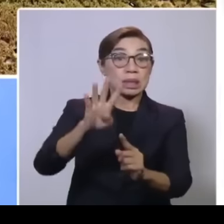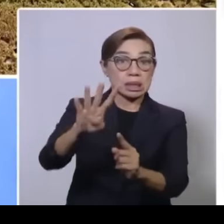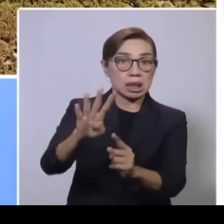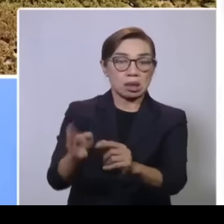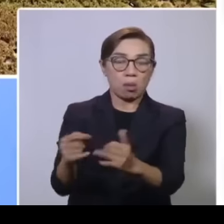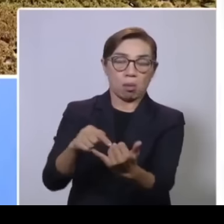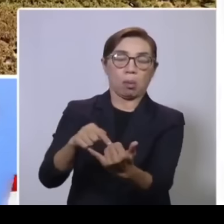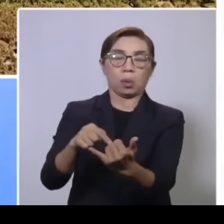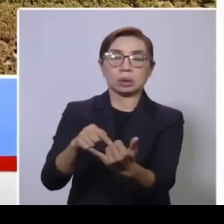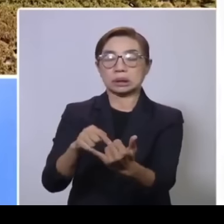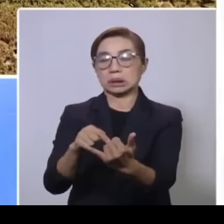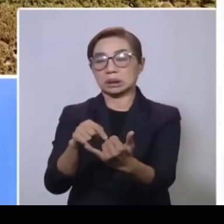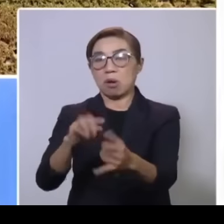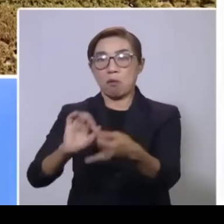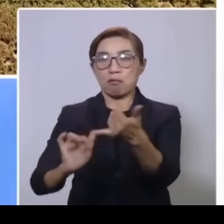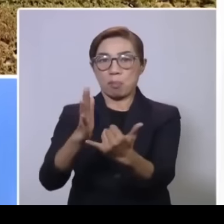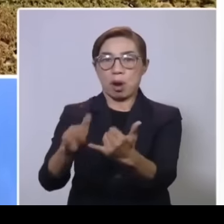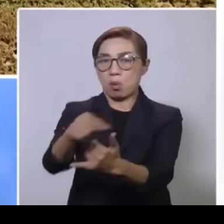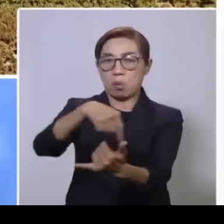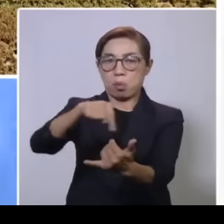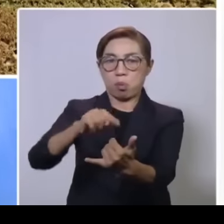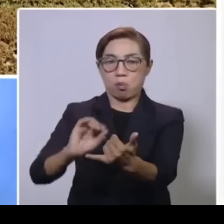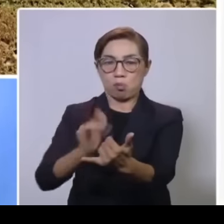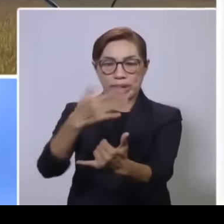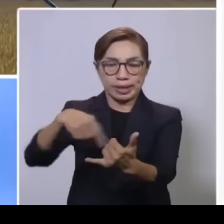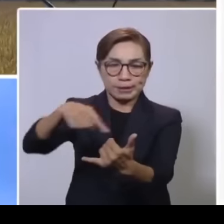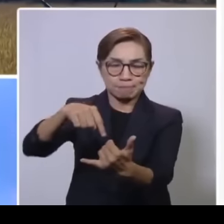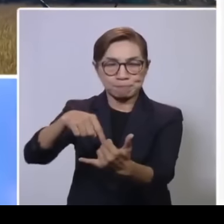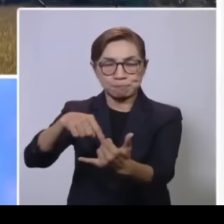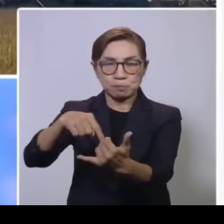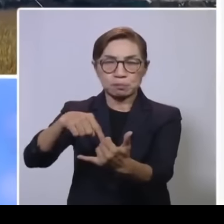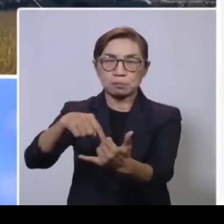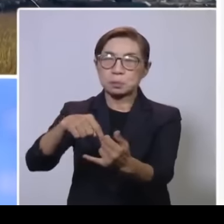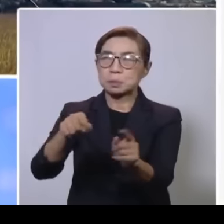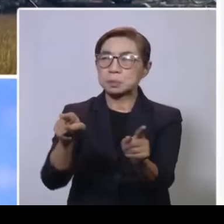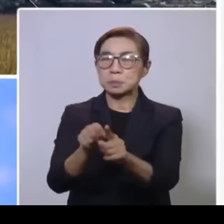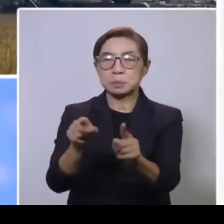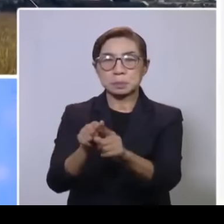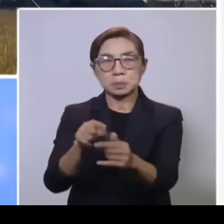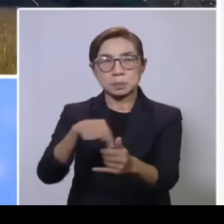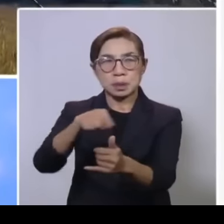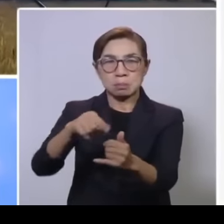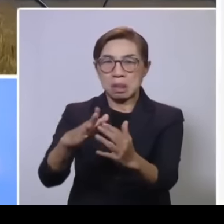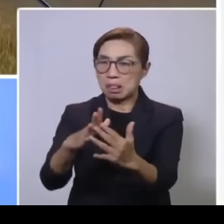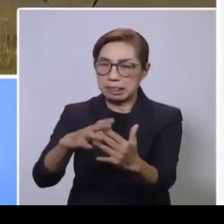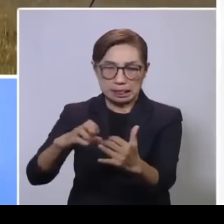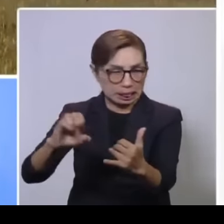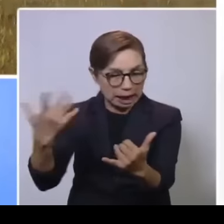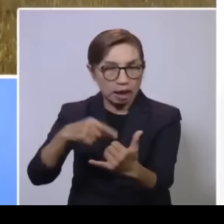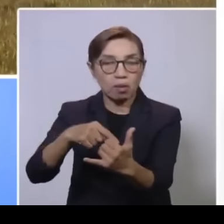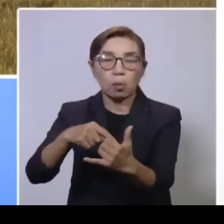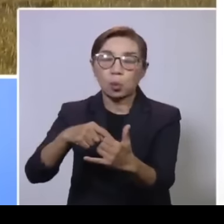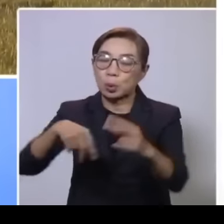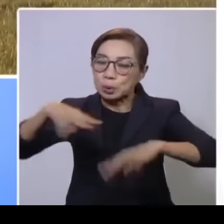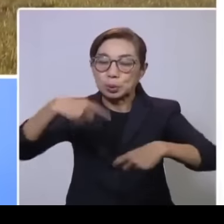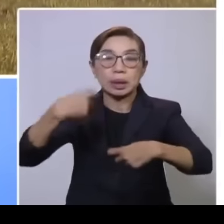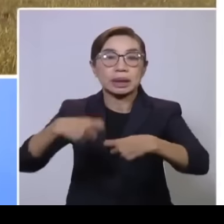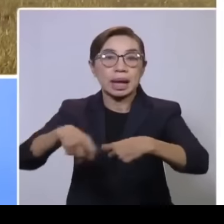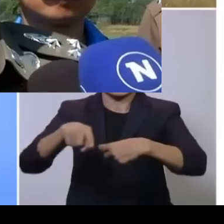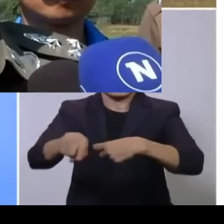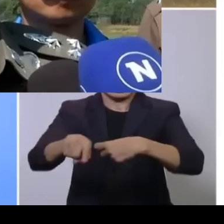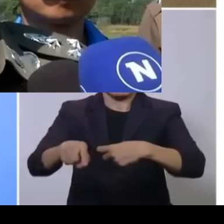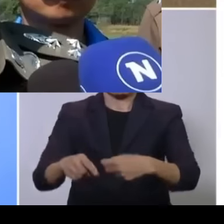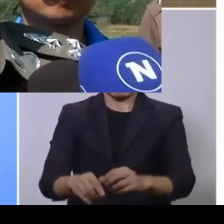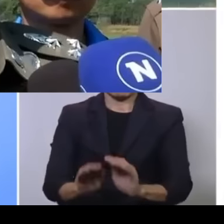พนั้นมันถูกไฟไหม้แล้วก็มันเละนะพูดตรงๆมันก็ยากอยู่แล้วยิ่งน